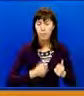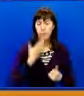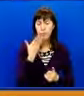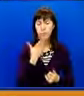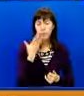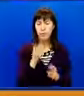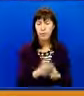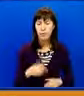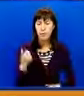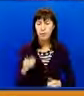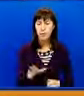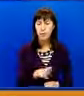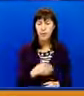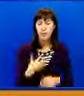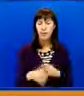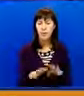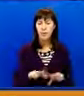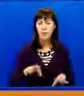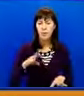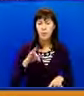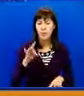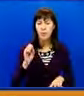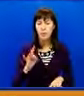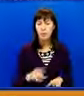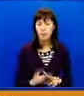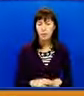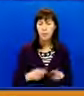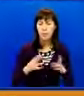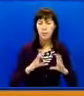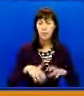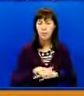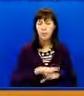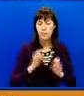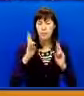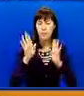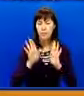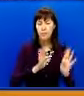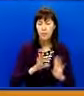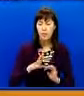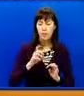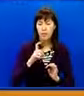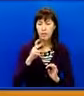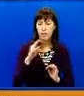сочинений. Отметим, состязание прошло среди ребят Отырарского района, которые посетили международную специализированную выставку